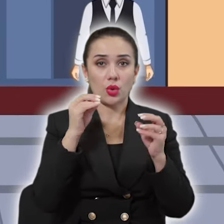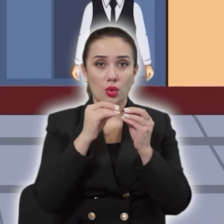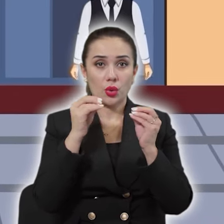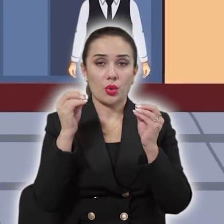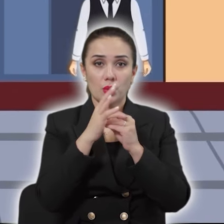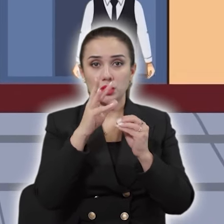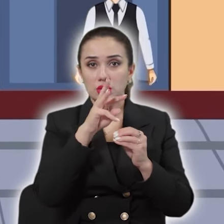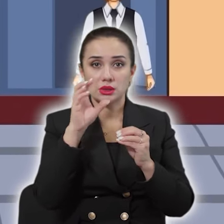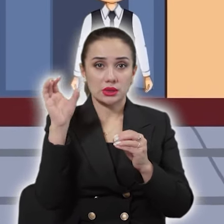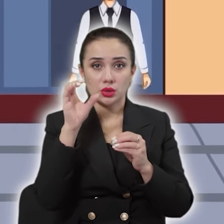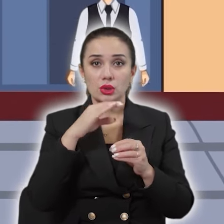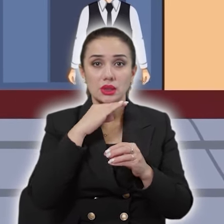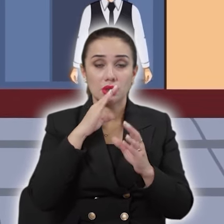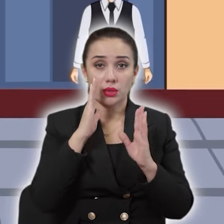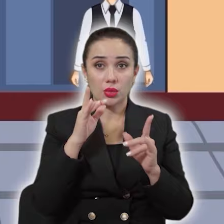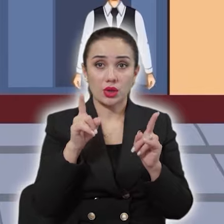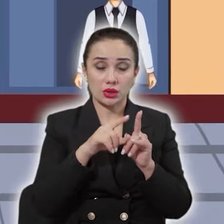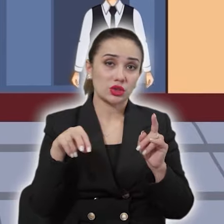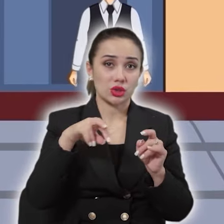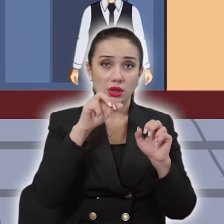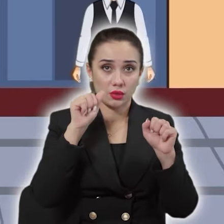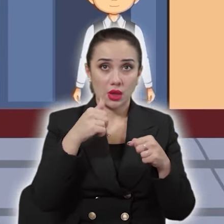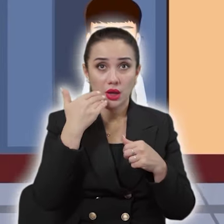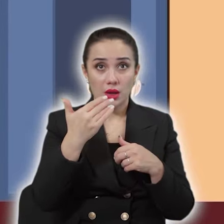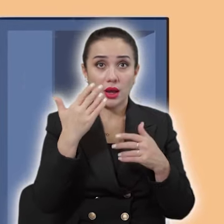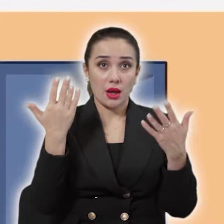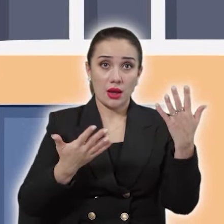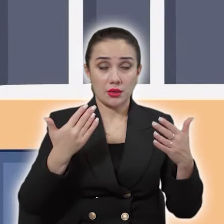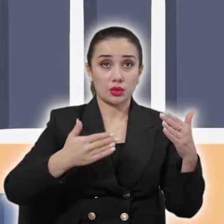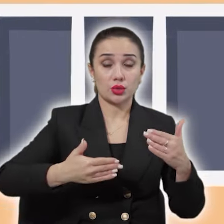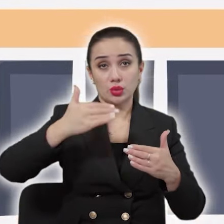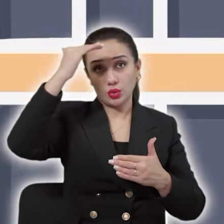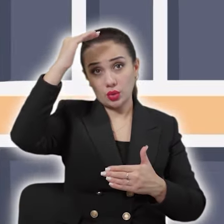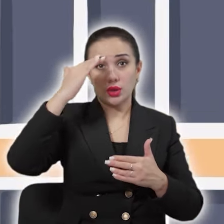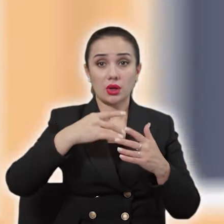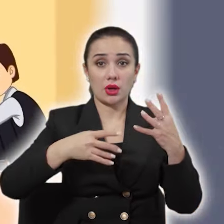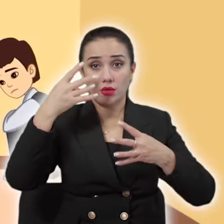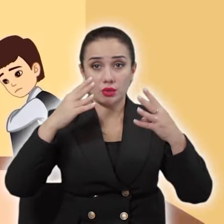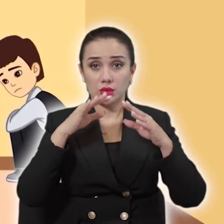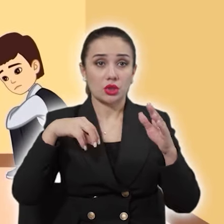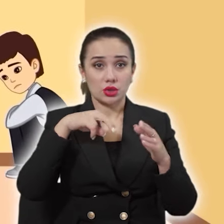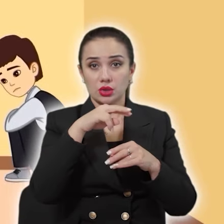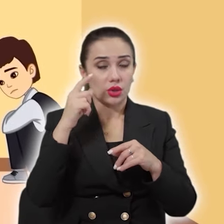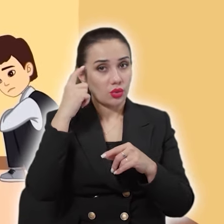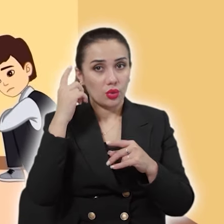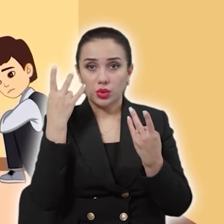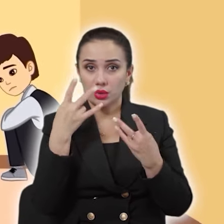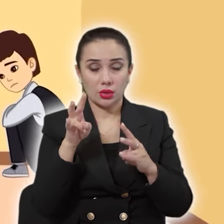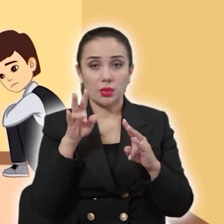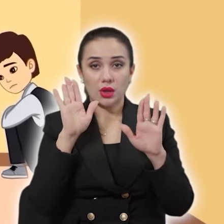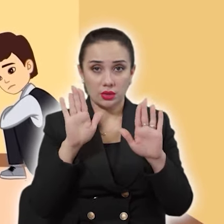uchun 10-15 sekund yetarli bo'ladi. Chiqaversang bo'ladi. Lekin yuqori qavatlarda bo'lsang, chiqib ketishni